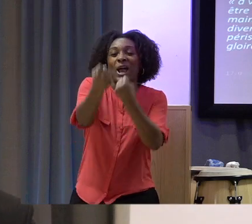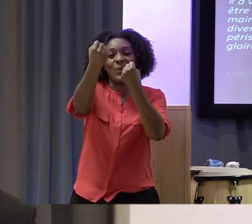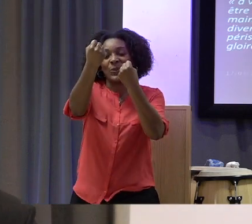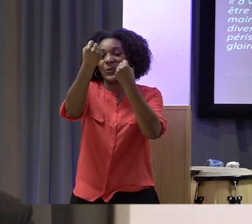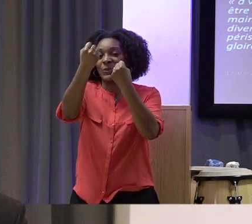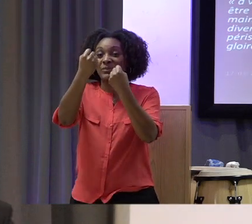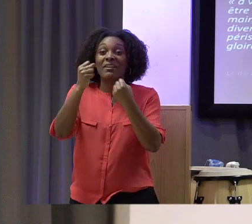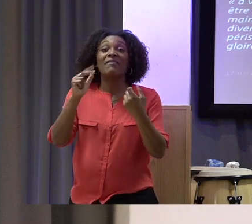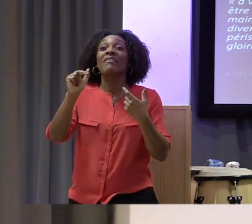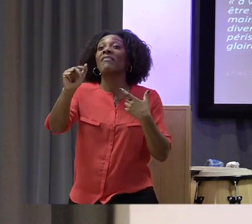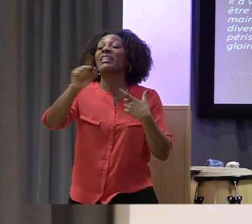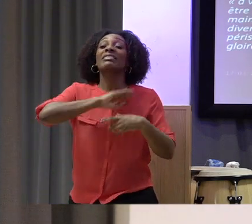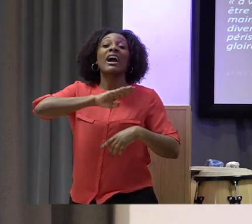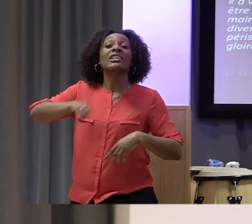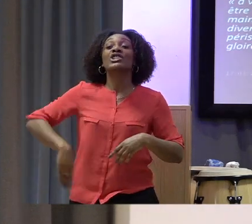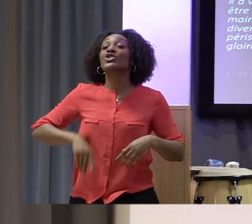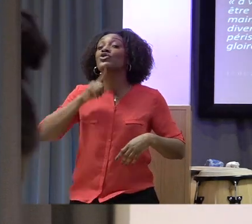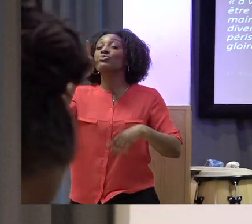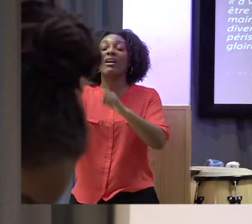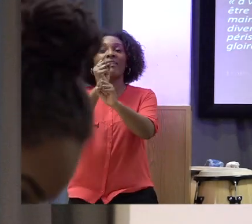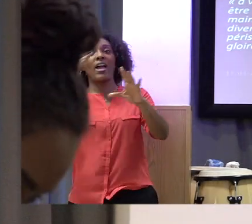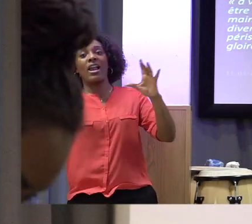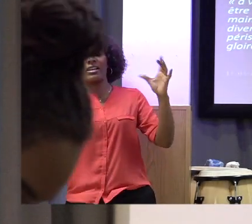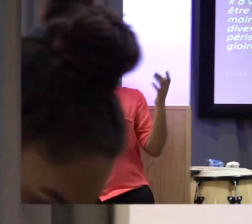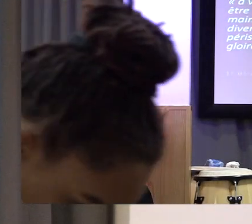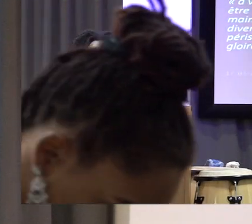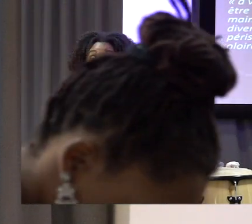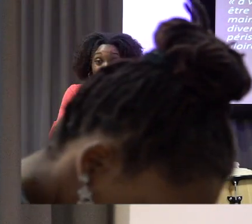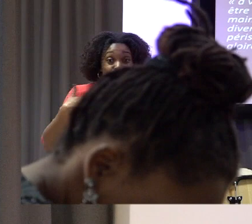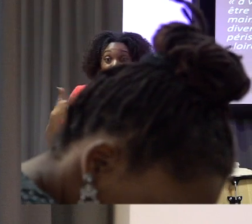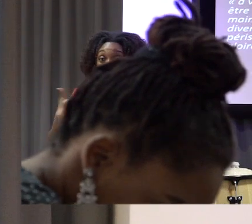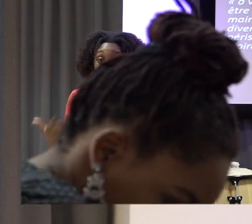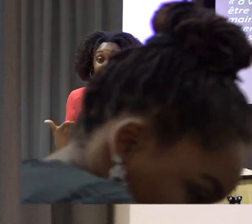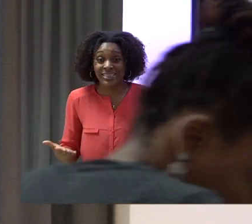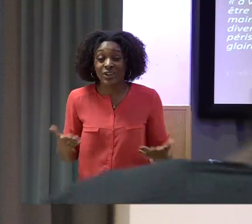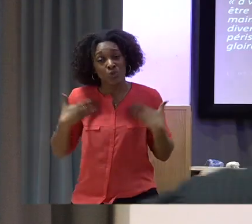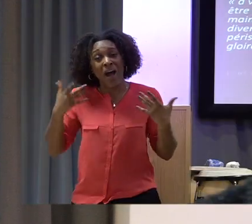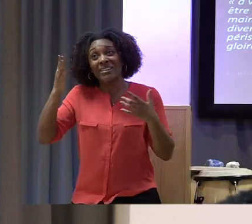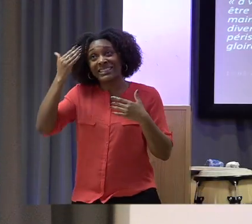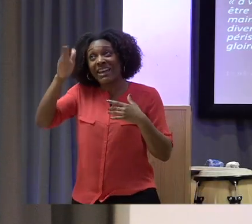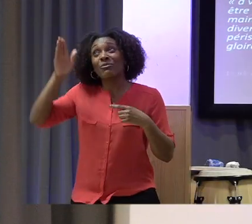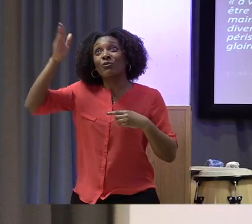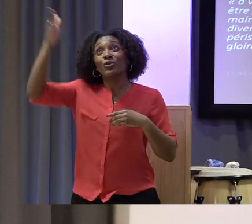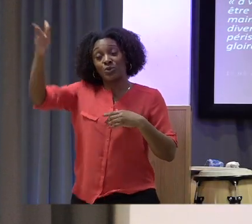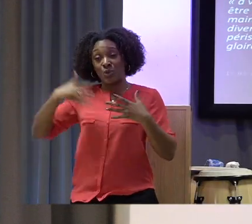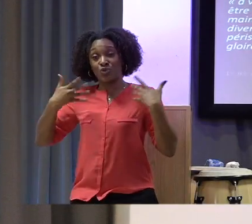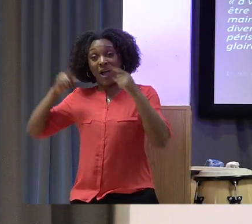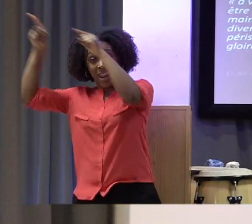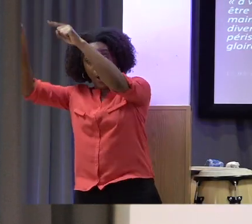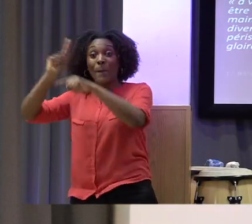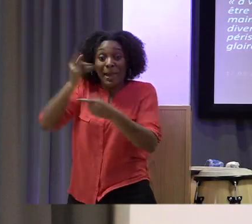révélé dans les derniers temps. C'est là ce qui fait votre joie, quoique maintenant, puisqu'il le